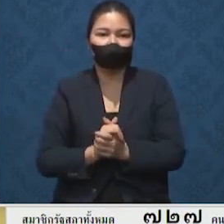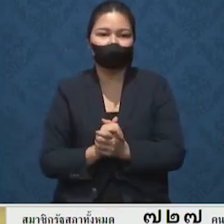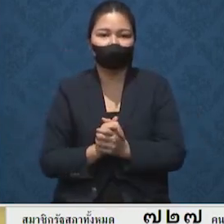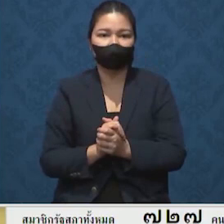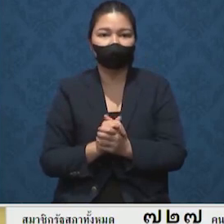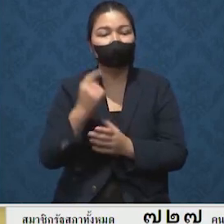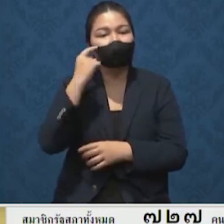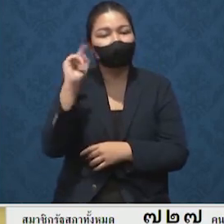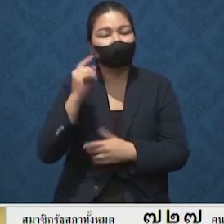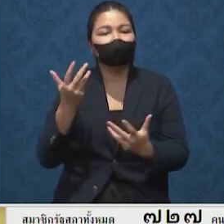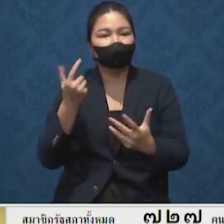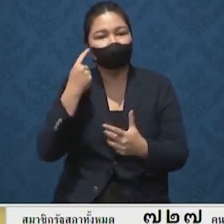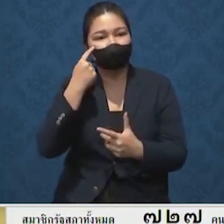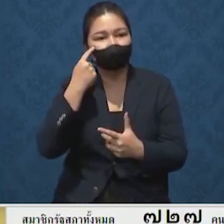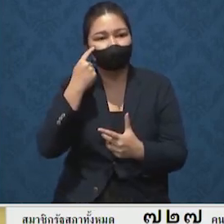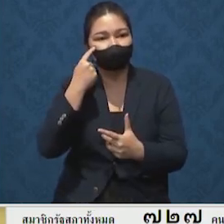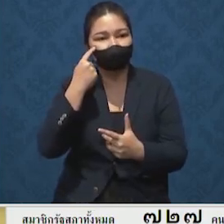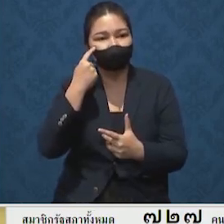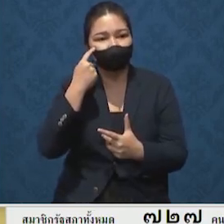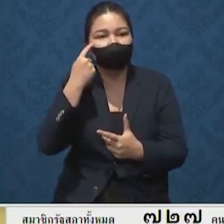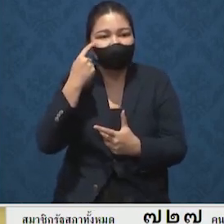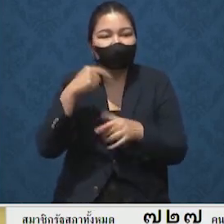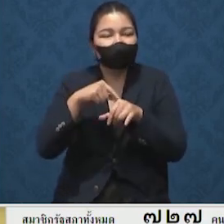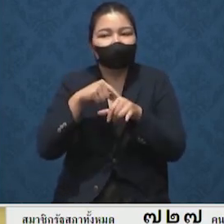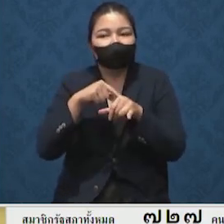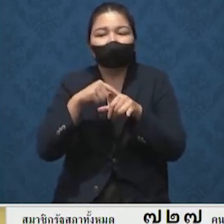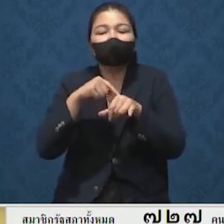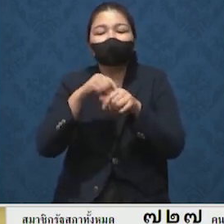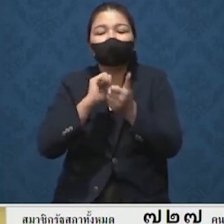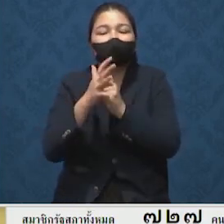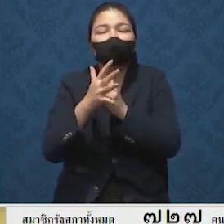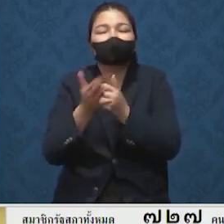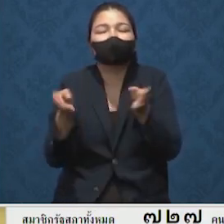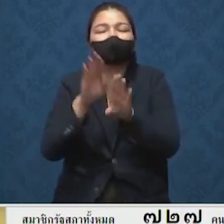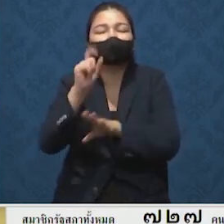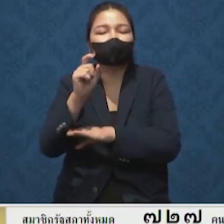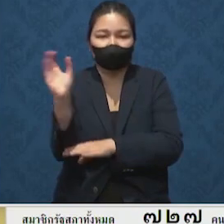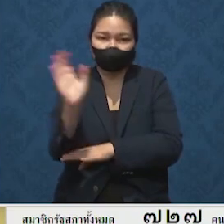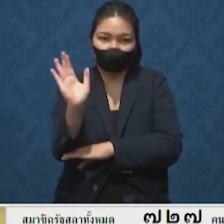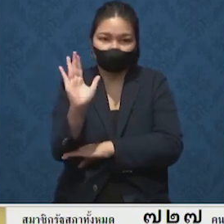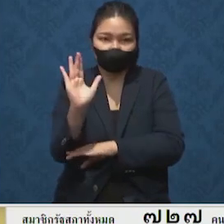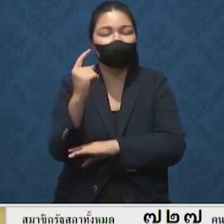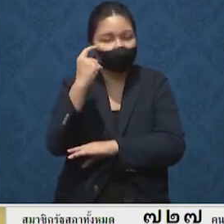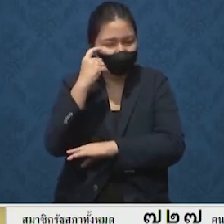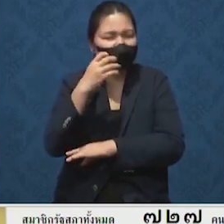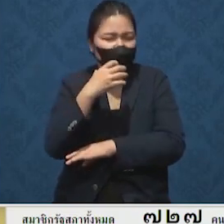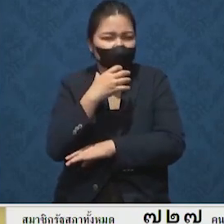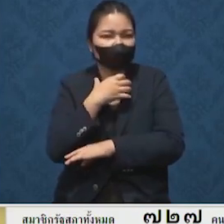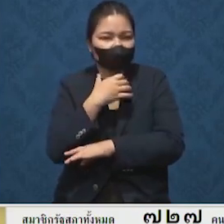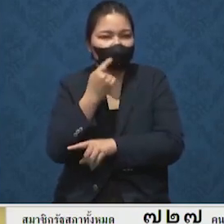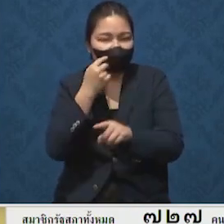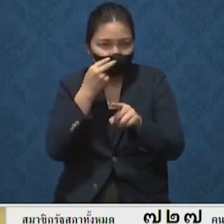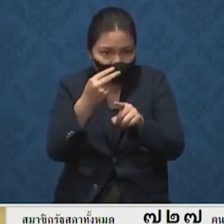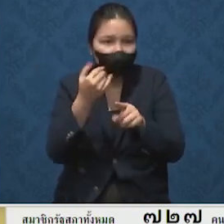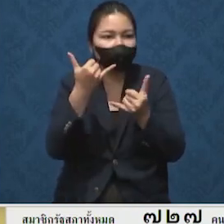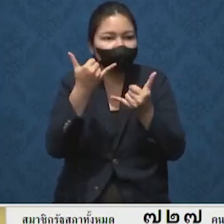าสทันทีทันใดรีบปิดเพื่อมันจบเราให้จบด้วยความสวยงามแล้วก็จบด้วยความชอบธรรมถูกต้